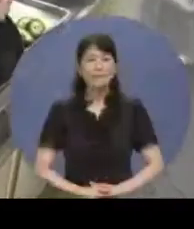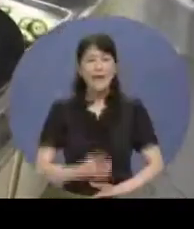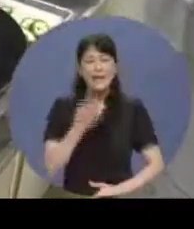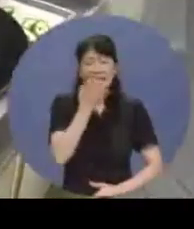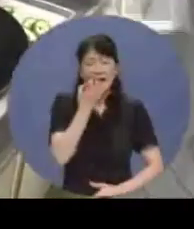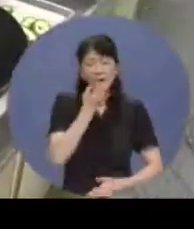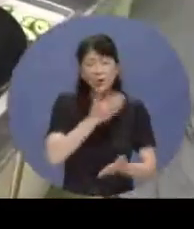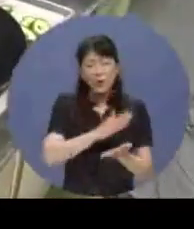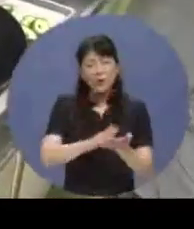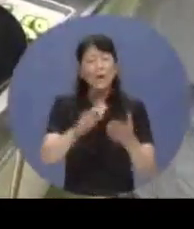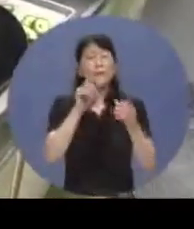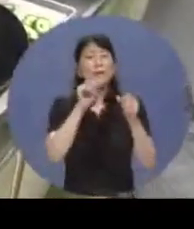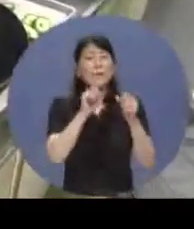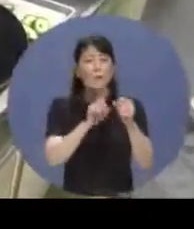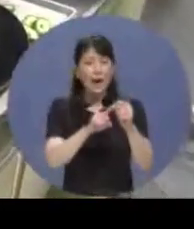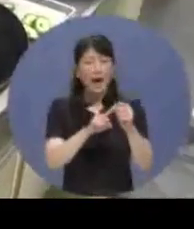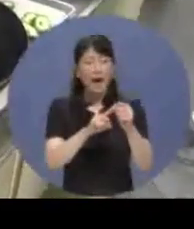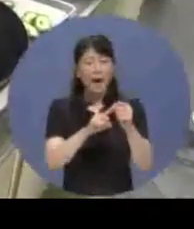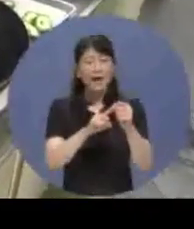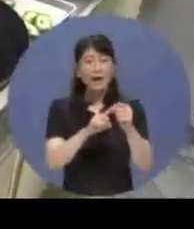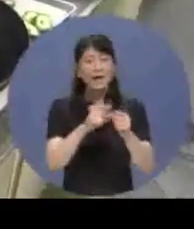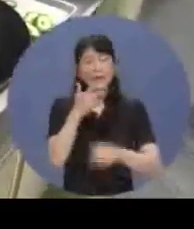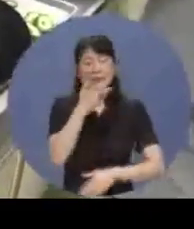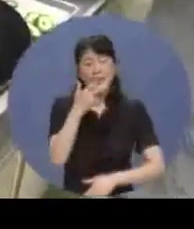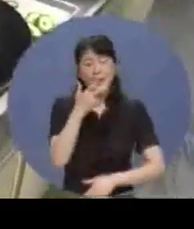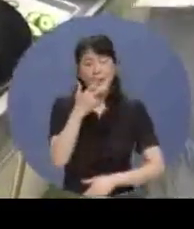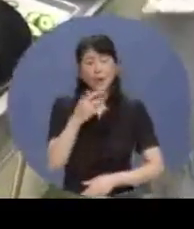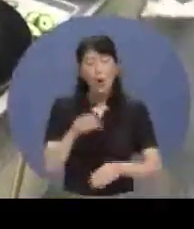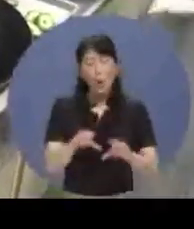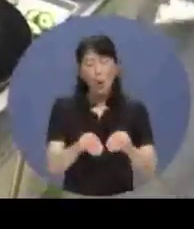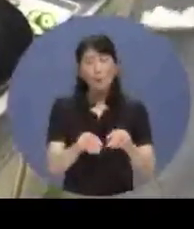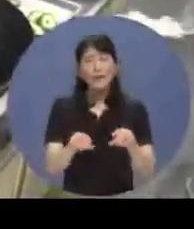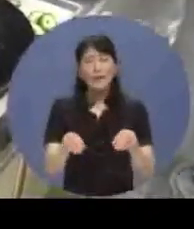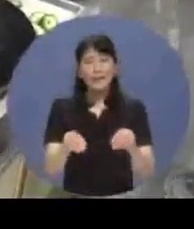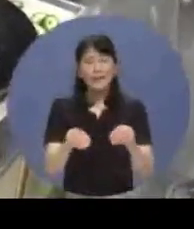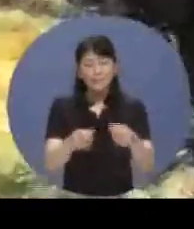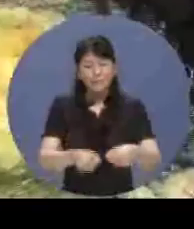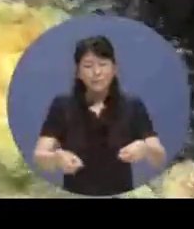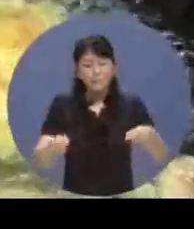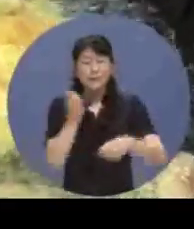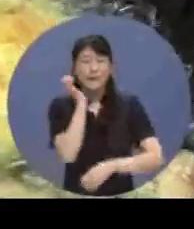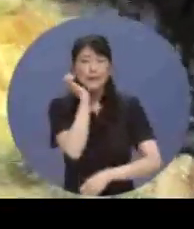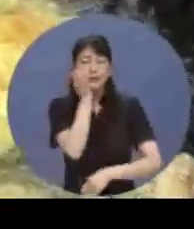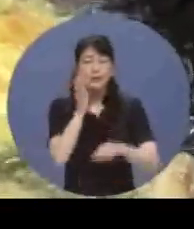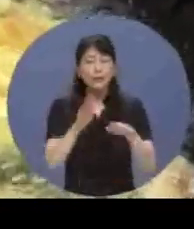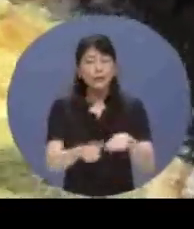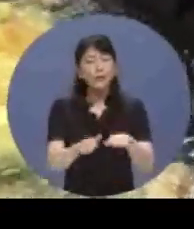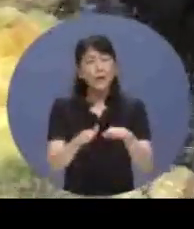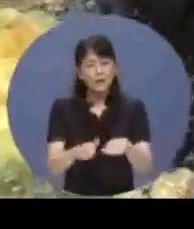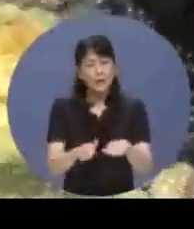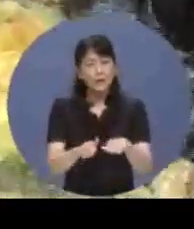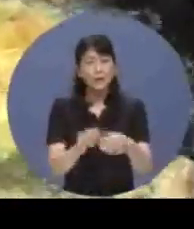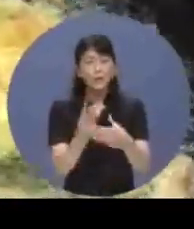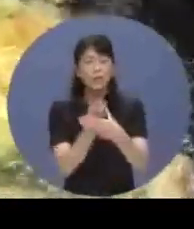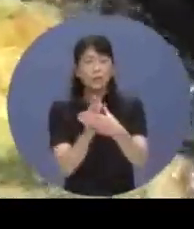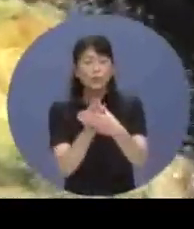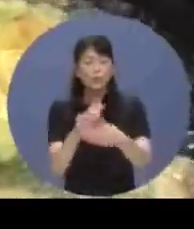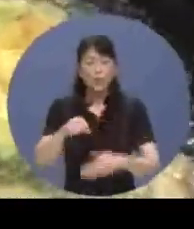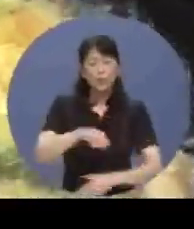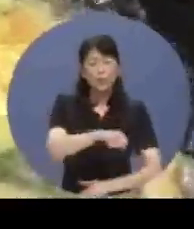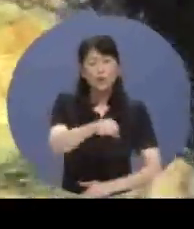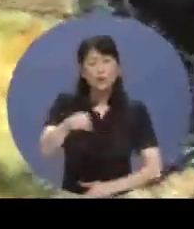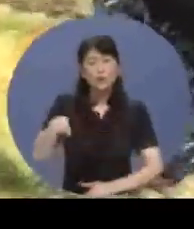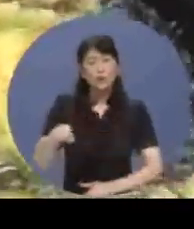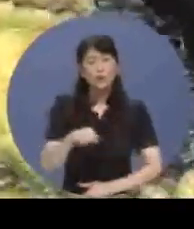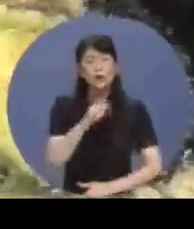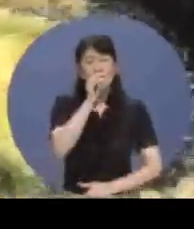苦味を取るためには、一般的に塩もみや水にさらす、湯通しをすることが効果的と